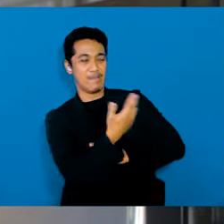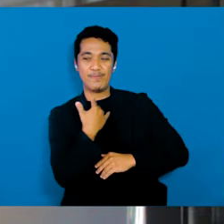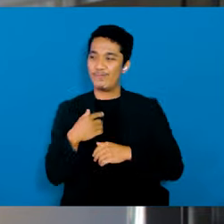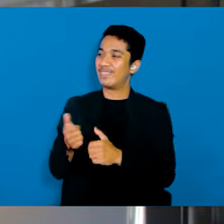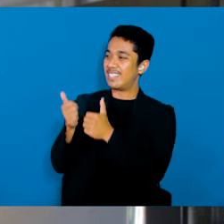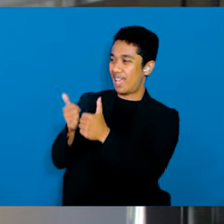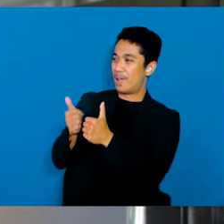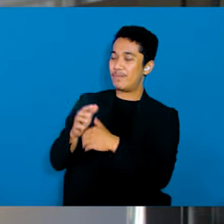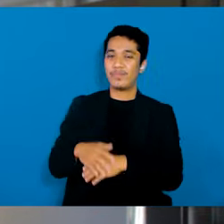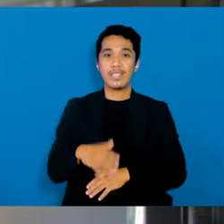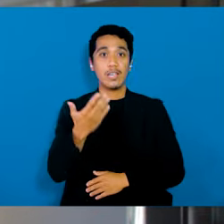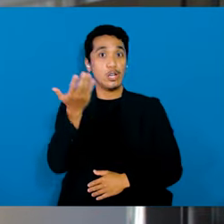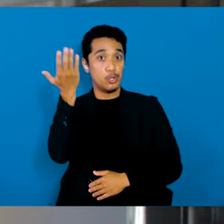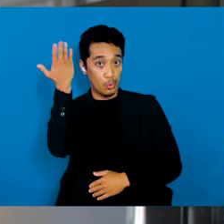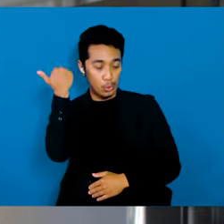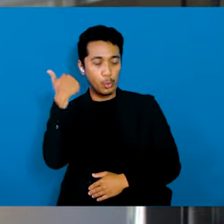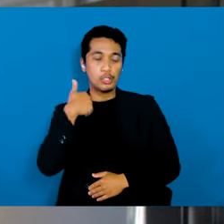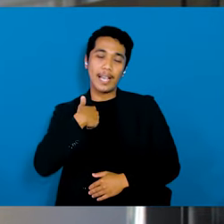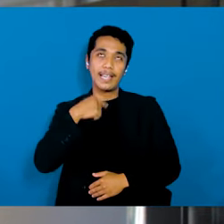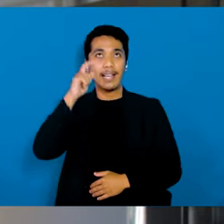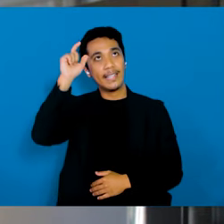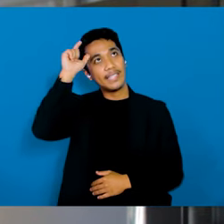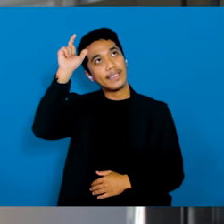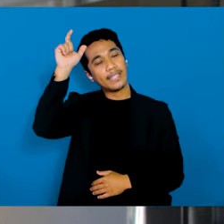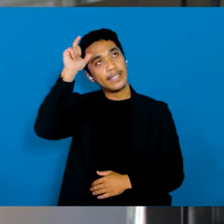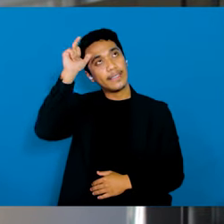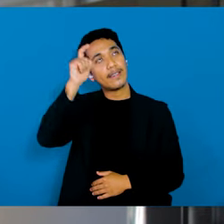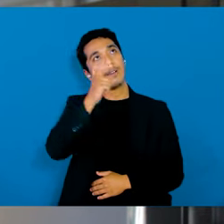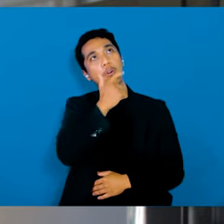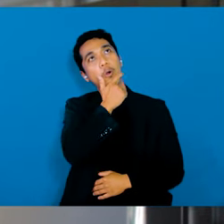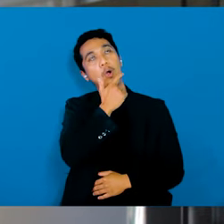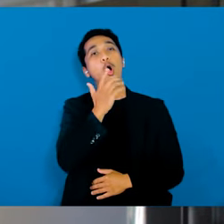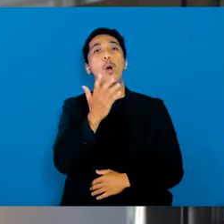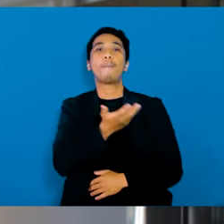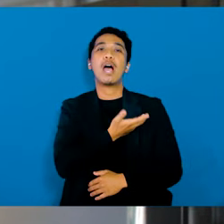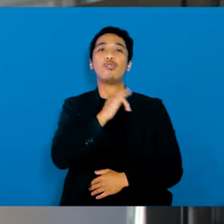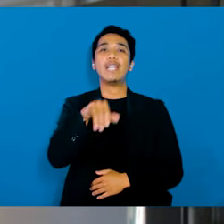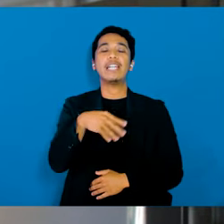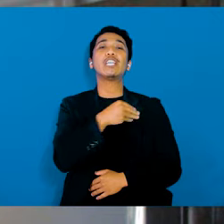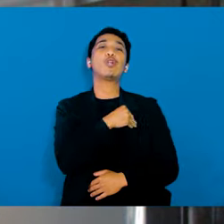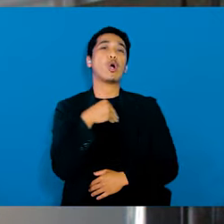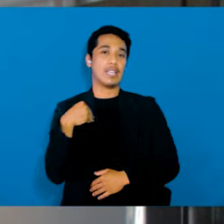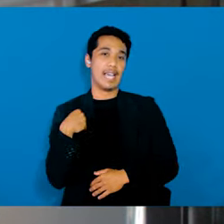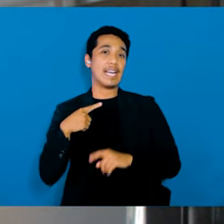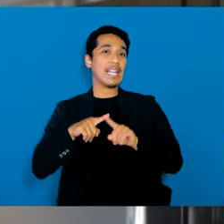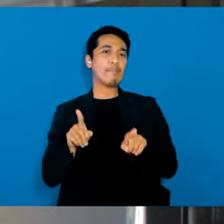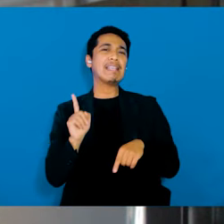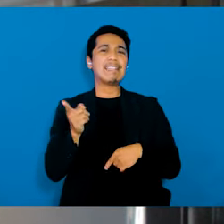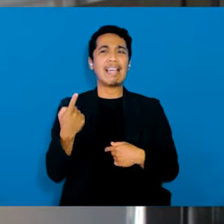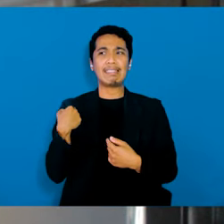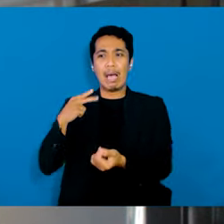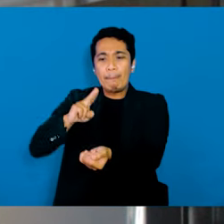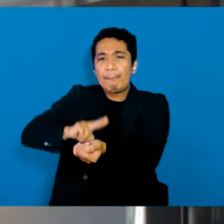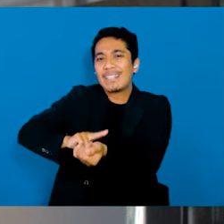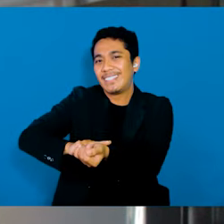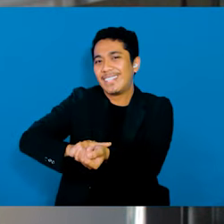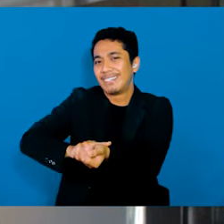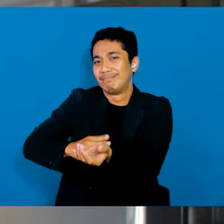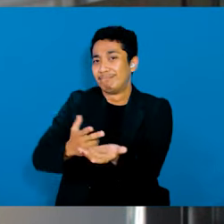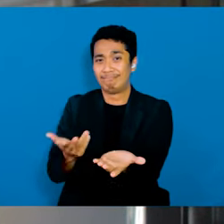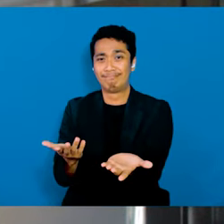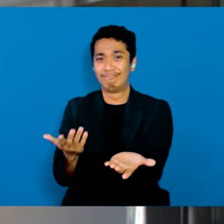nih. Baik-baik. Dulu cita-citanya mau pengen jadi dokter, jadinya pasien.